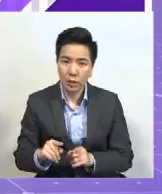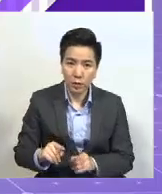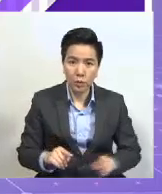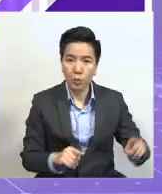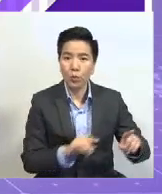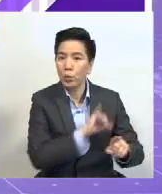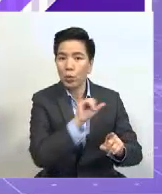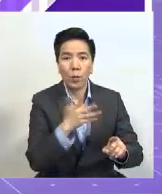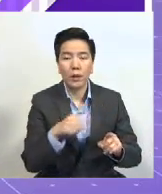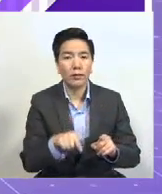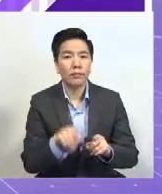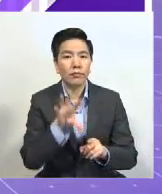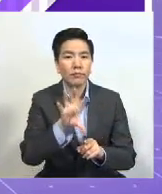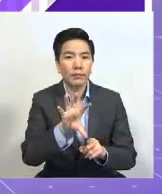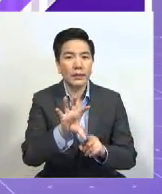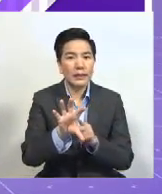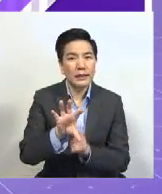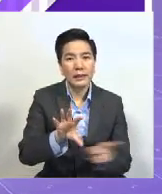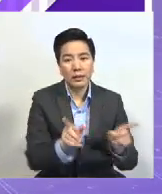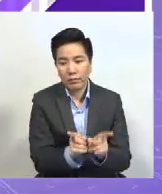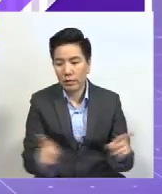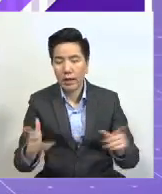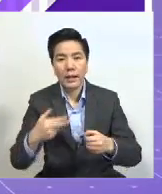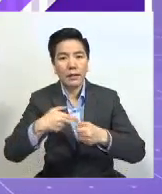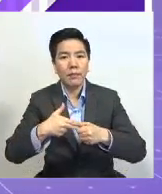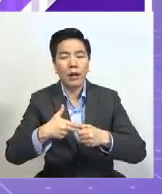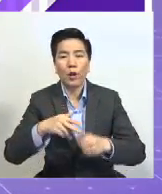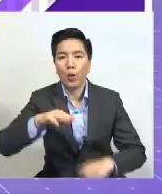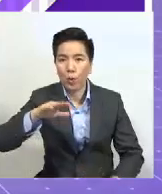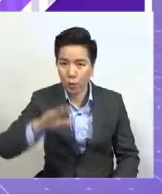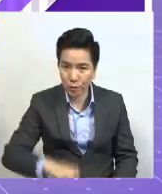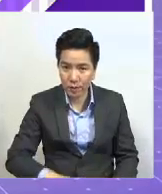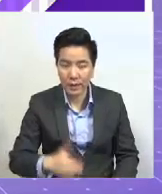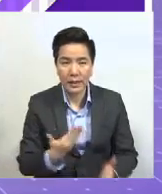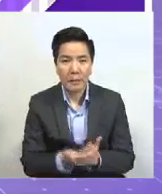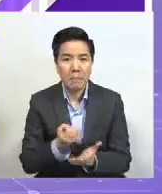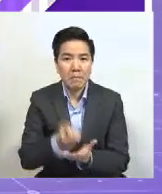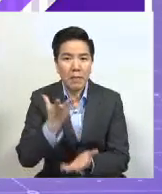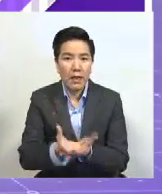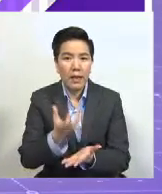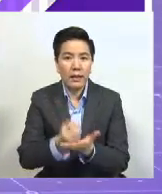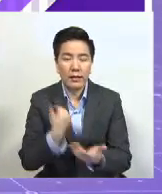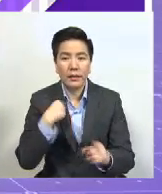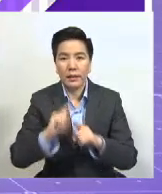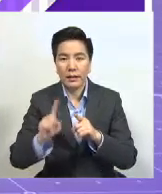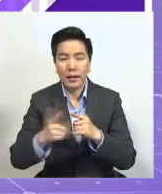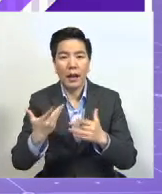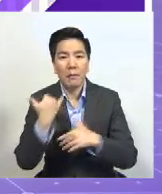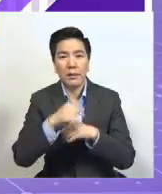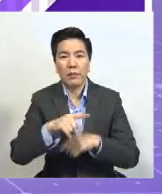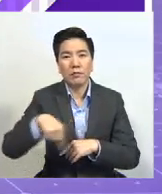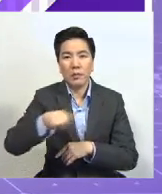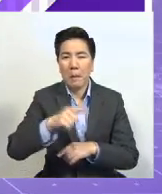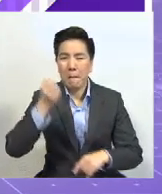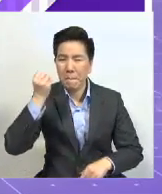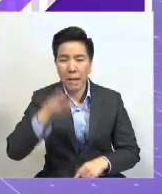าณน้ำมันก็จะด้อยลงก็ดันไล่ราคาสูงขึ้น กลุ่มประเทศในตะวันตกกลางรายได้หลักของเขา